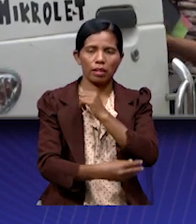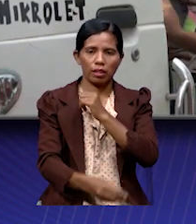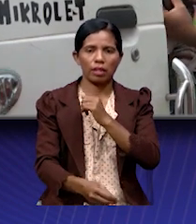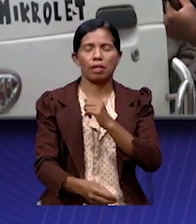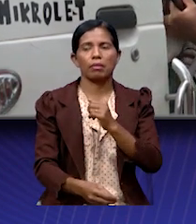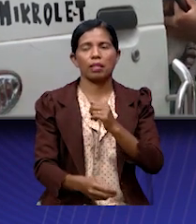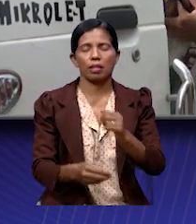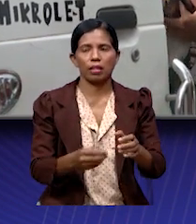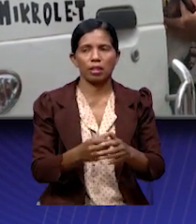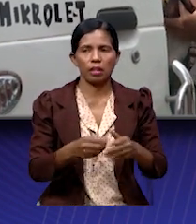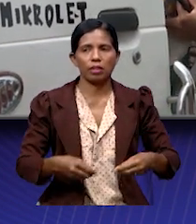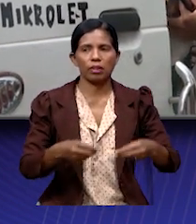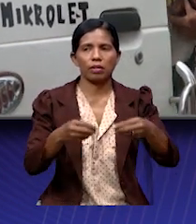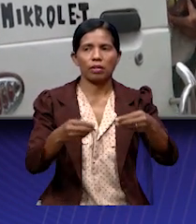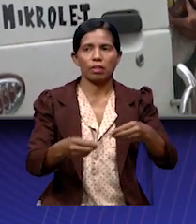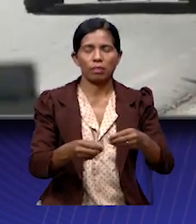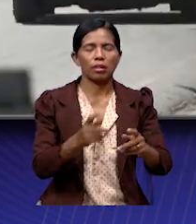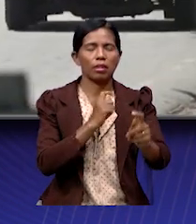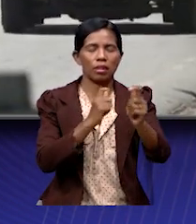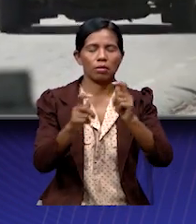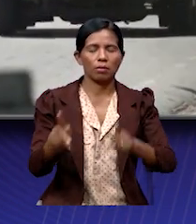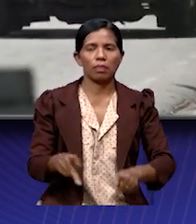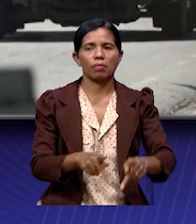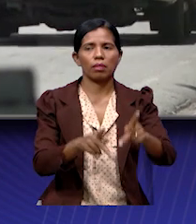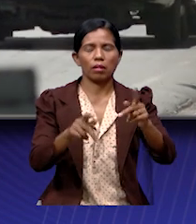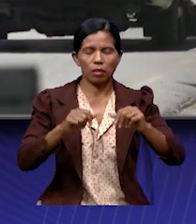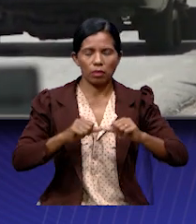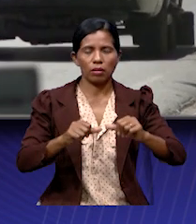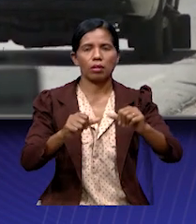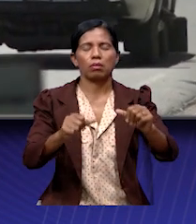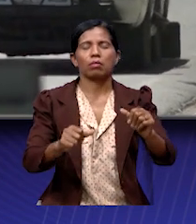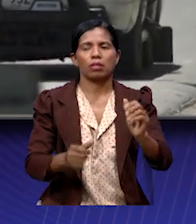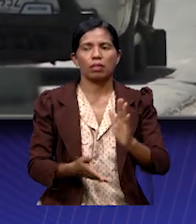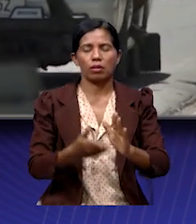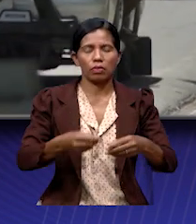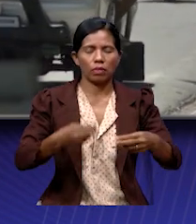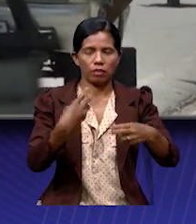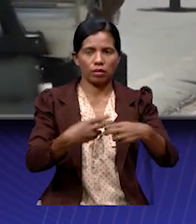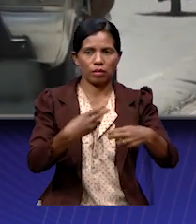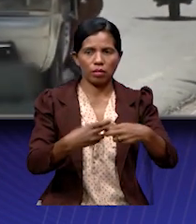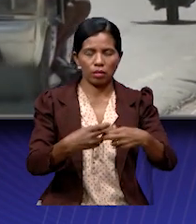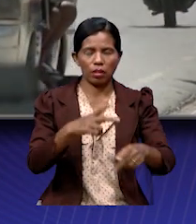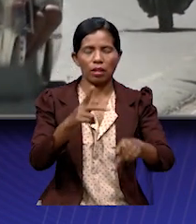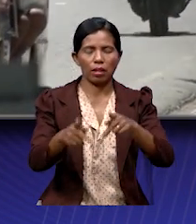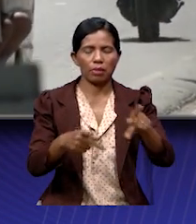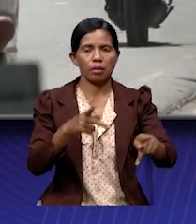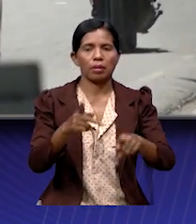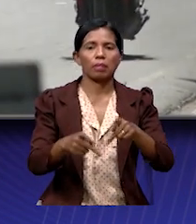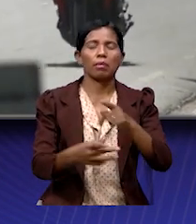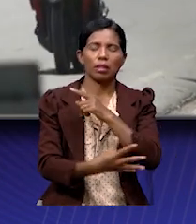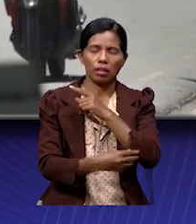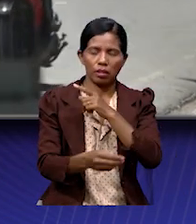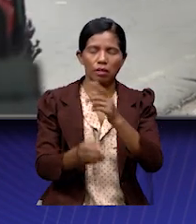liu se influencia tarifa transporte público continua sae, onde foi impacto ba povo kik sira nebe acesso